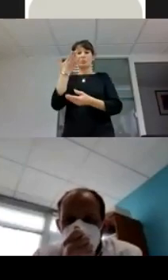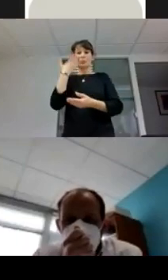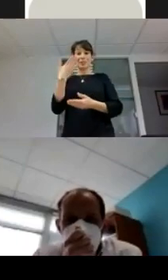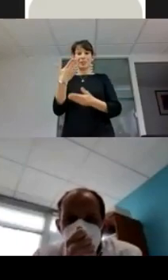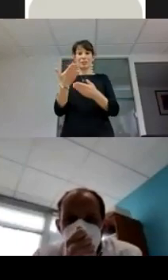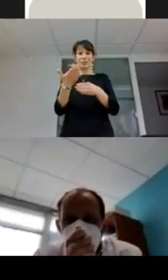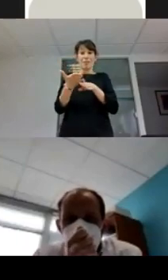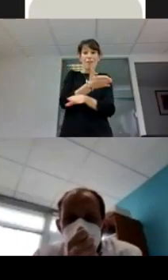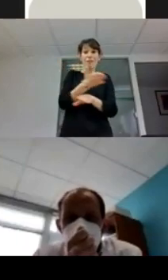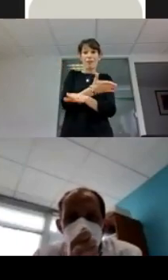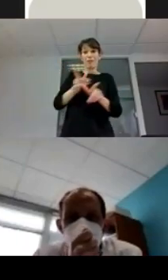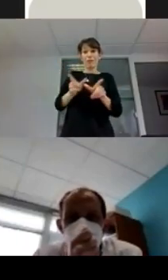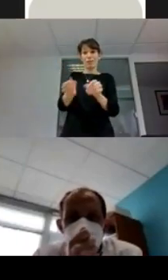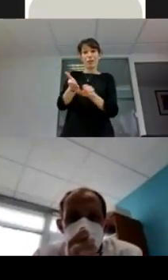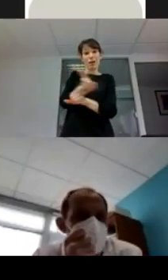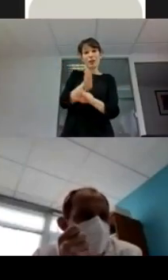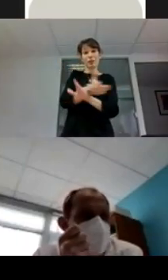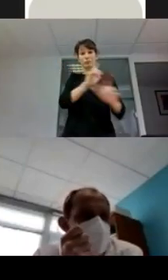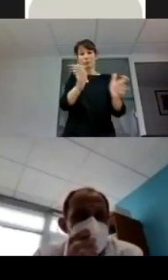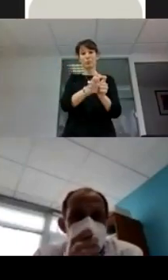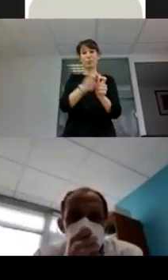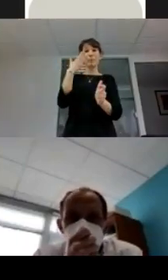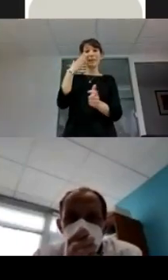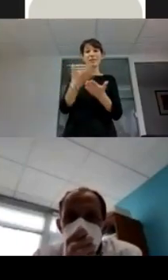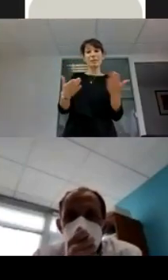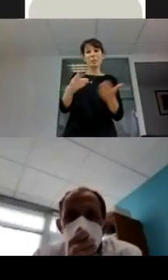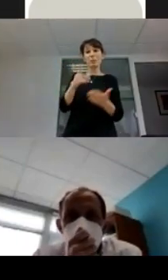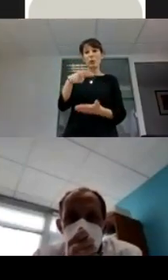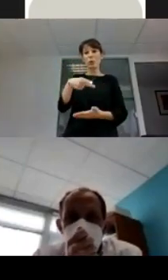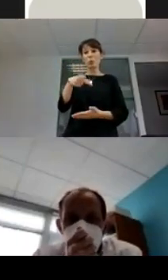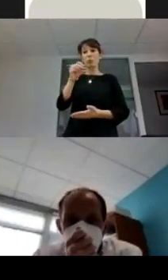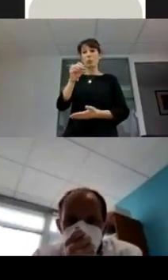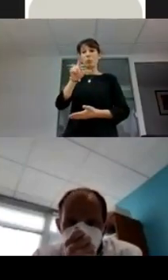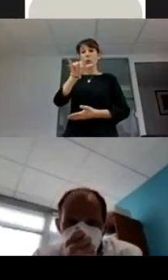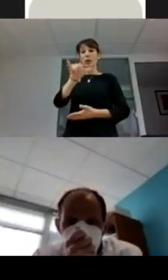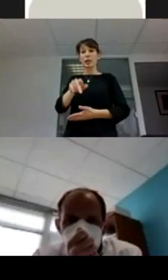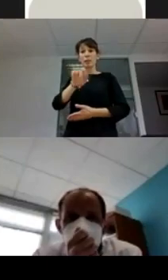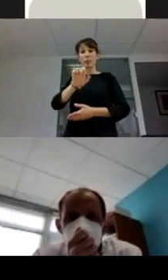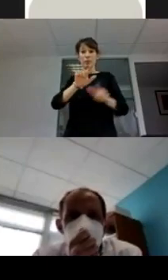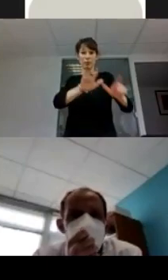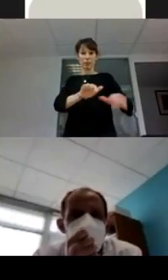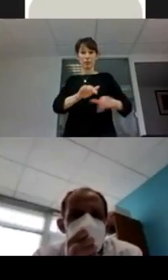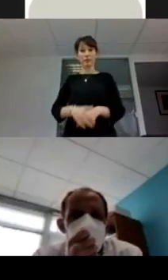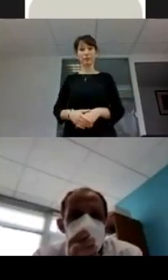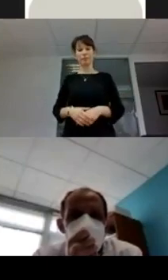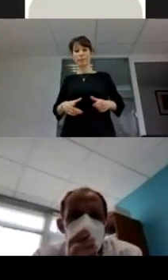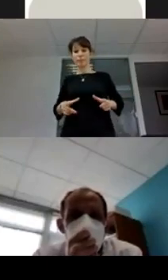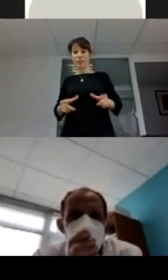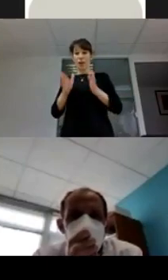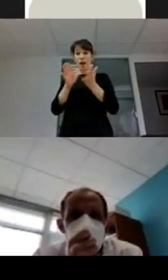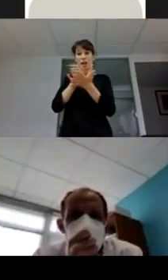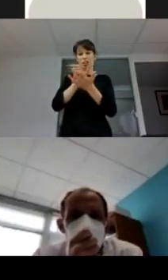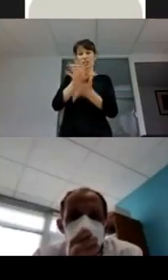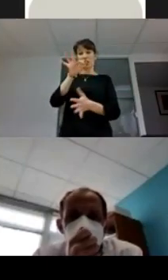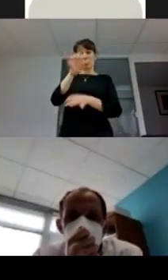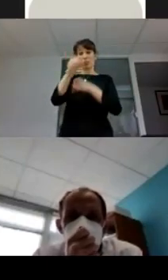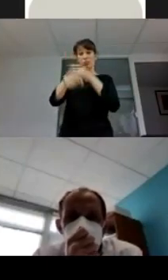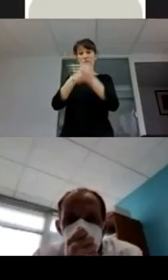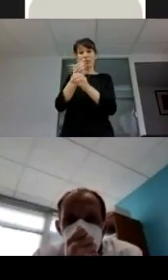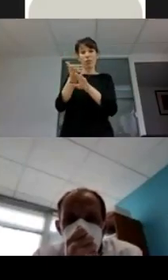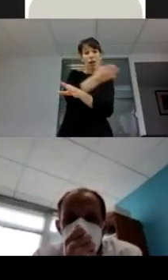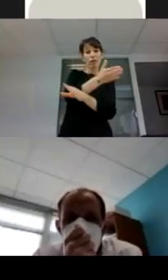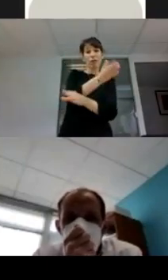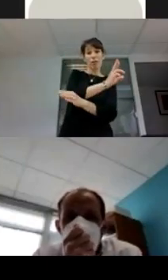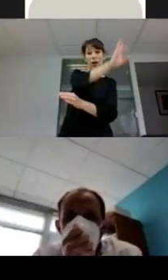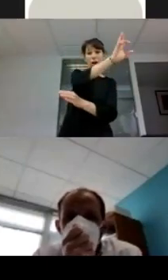ce cancer au stade précoce ou encore mieux au stade précancéreux avec uniquement des polypes. Donc c'est un cancer, on l'a